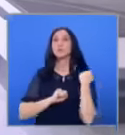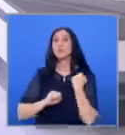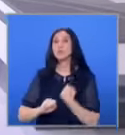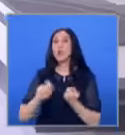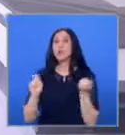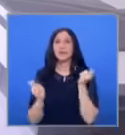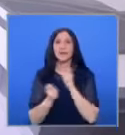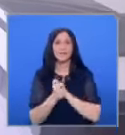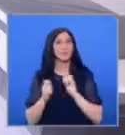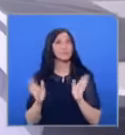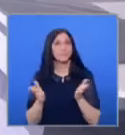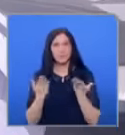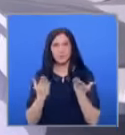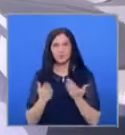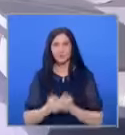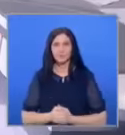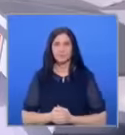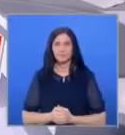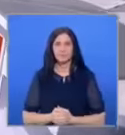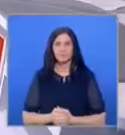конституционната реформа? Започваме.